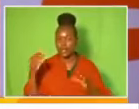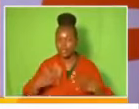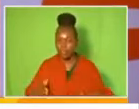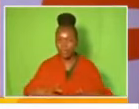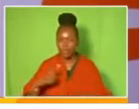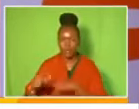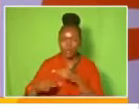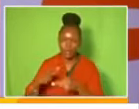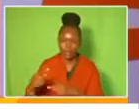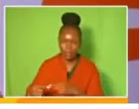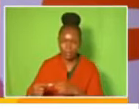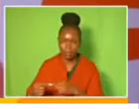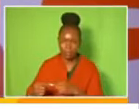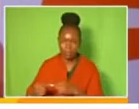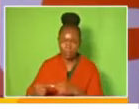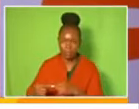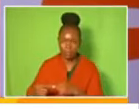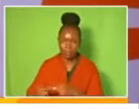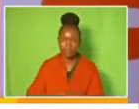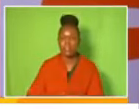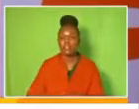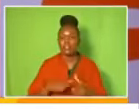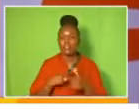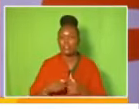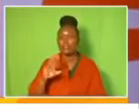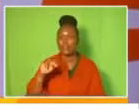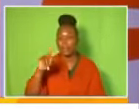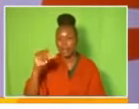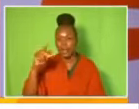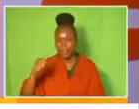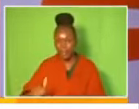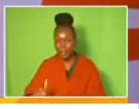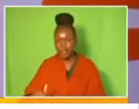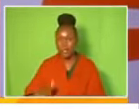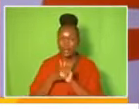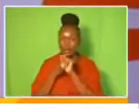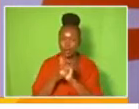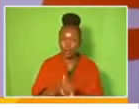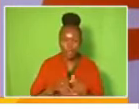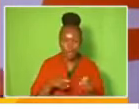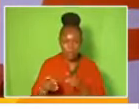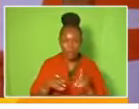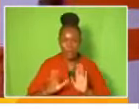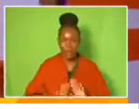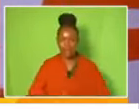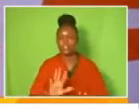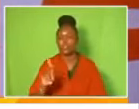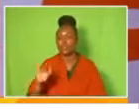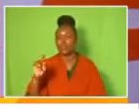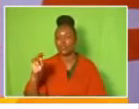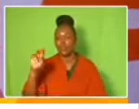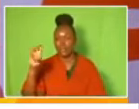Mkapa. Mkapa akamwachia Kikwete. Kikwete akamwachia rafiki